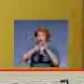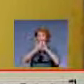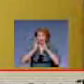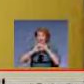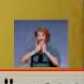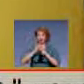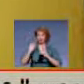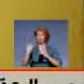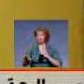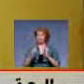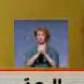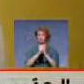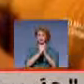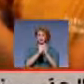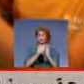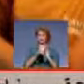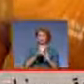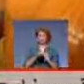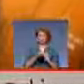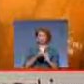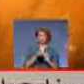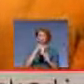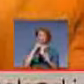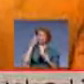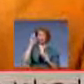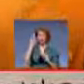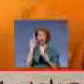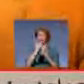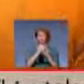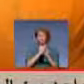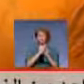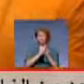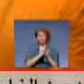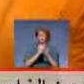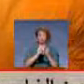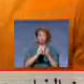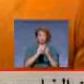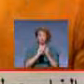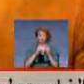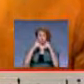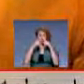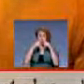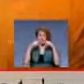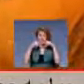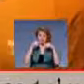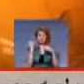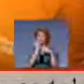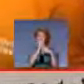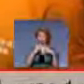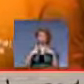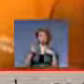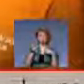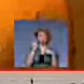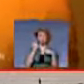فيهم طب في ايه من القران مكتوب بقى الله مش عارف ايه الله يحفظ كذا وشات كلام عدش اقراه كده تمام